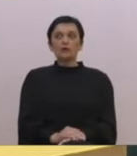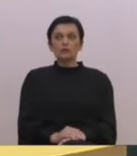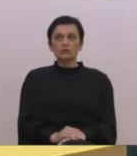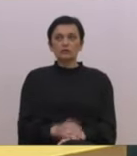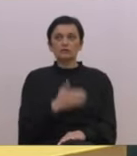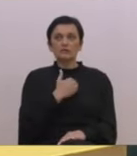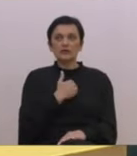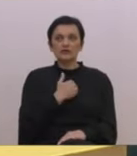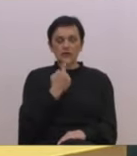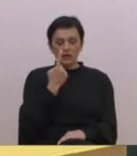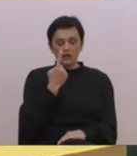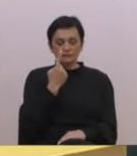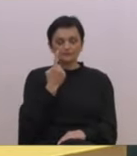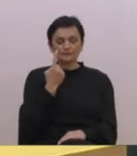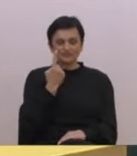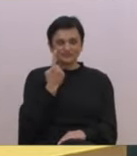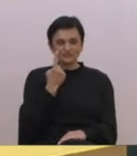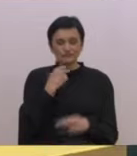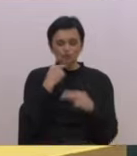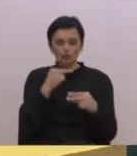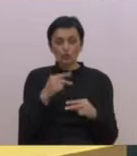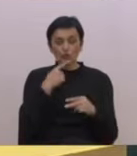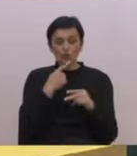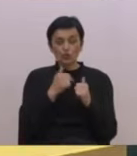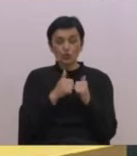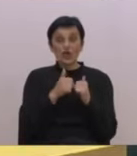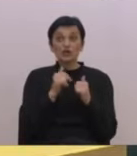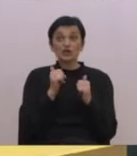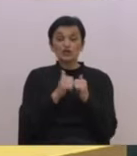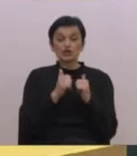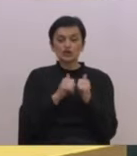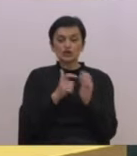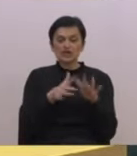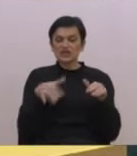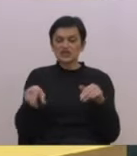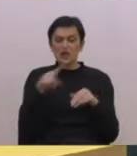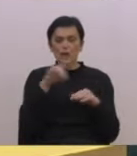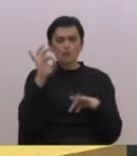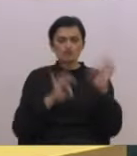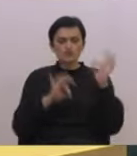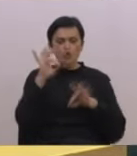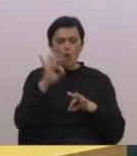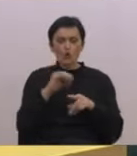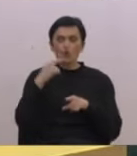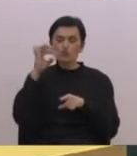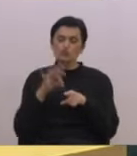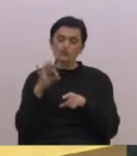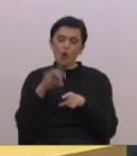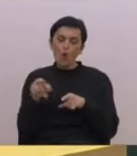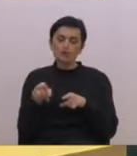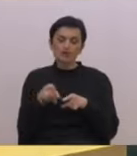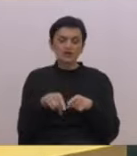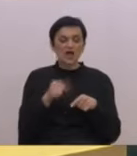მინდა კიდე ერთ რამეს მივაქციო ყურადღება. ძალიან ხშირად ამ დარბაზში რა პროცენტებზე ლაპარაკობენ, რომ აი ეს პროცენტი